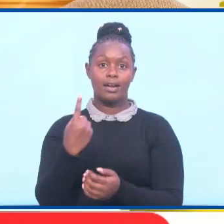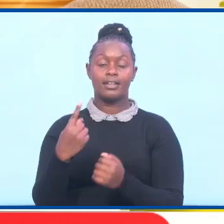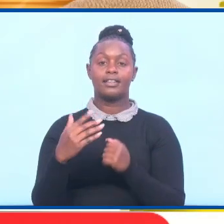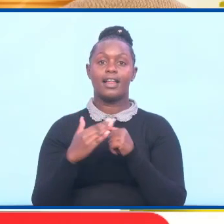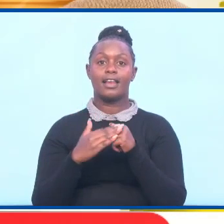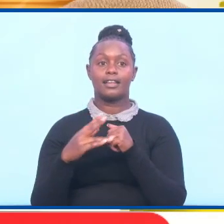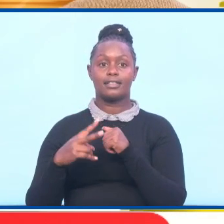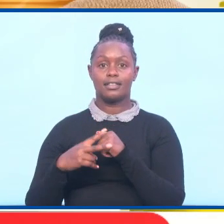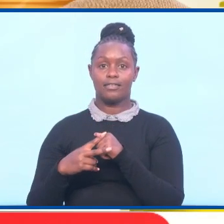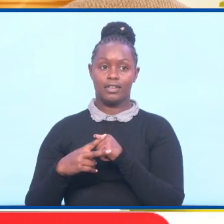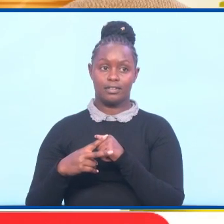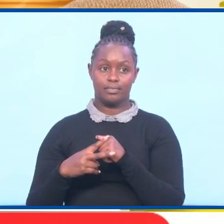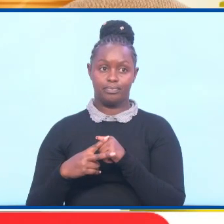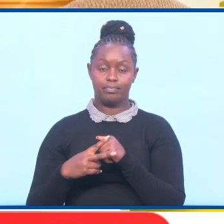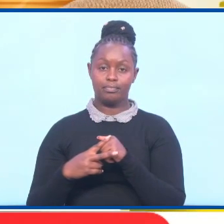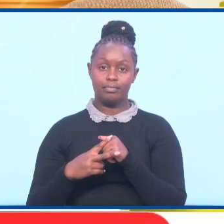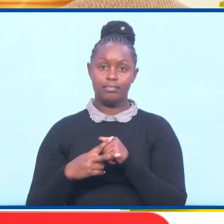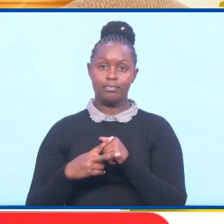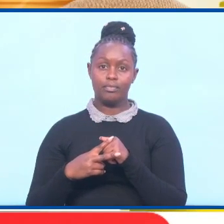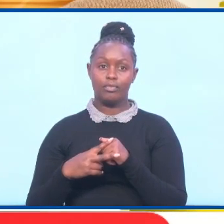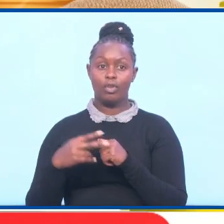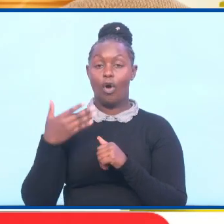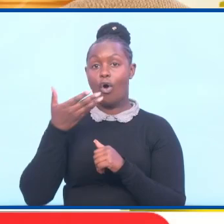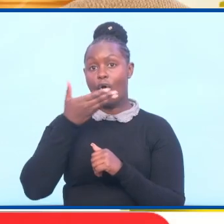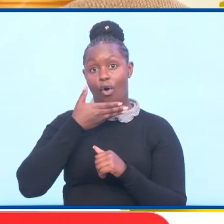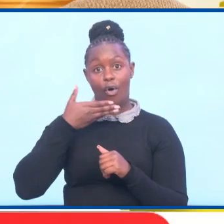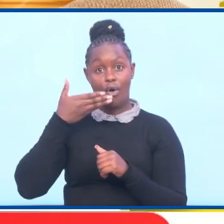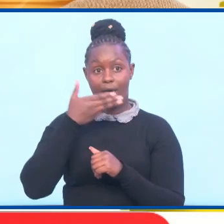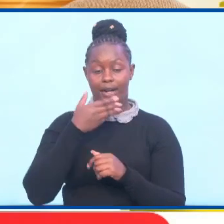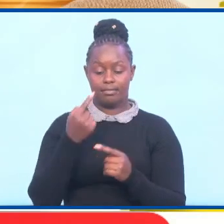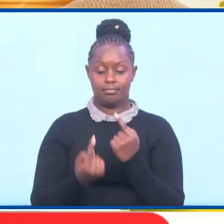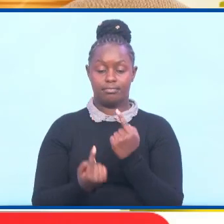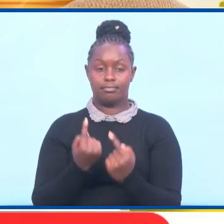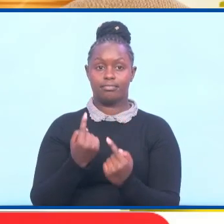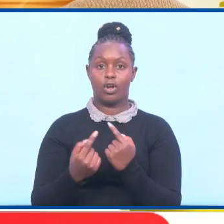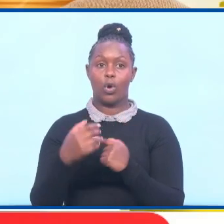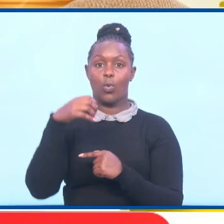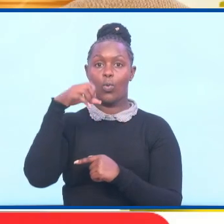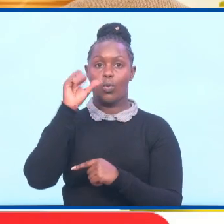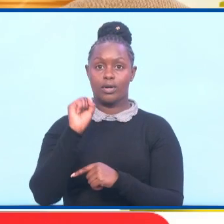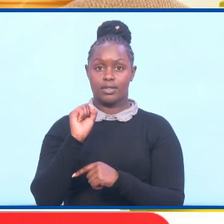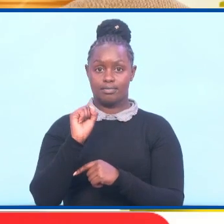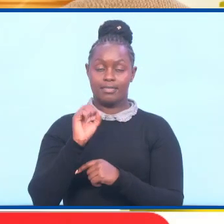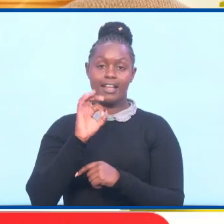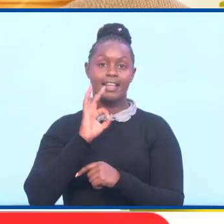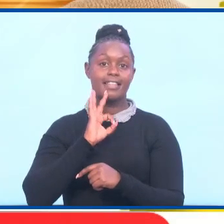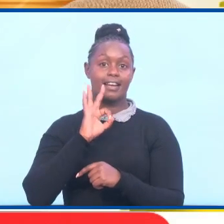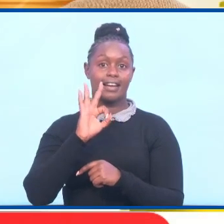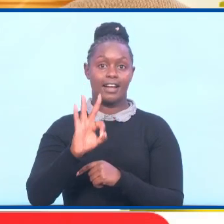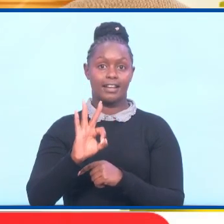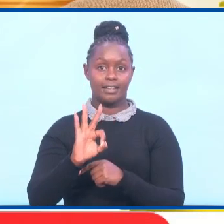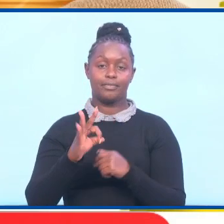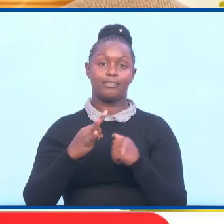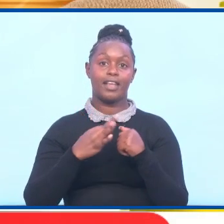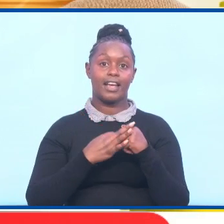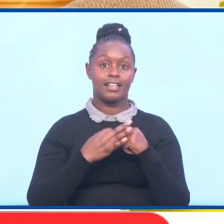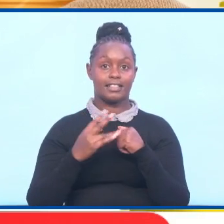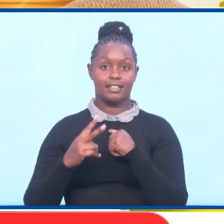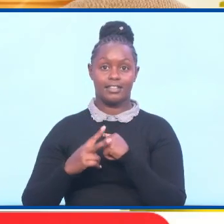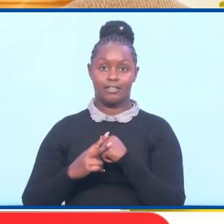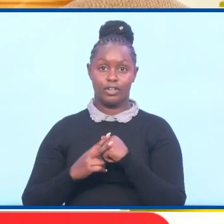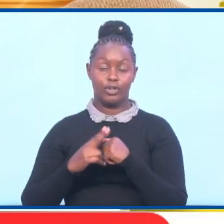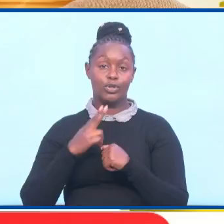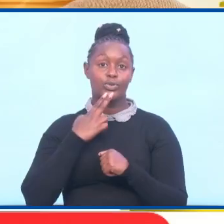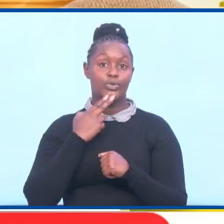197. Mafuta lita moja ya saladi ya kupikia ilikuwa ni shilingi 387. Sukari